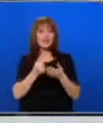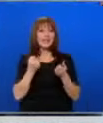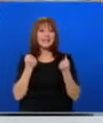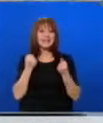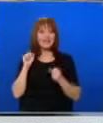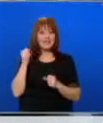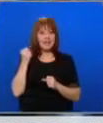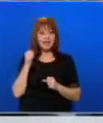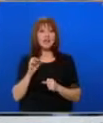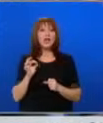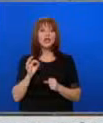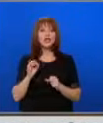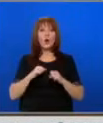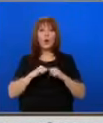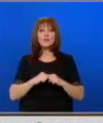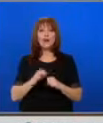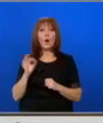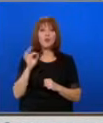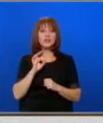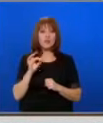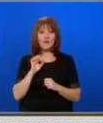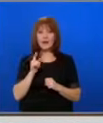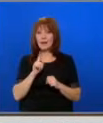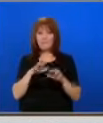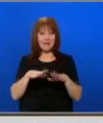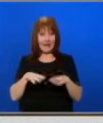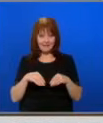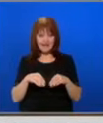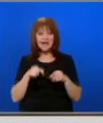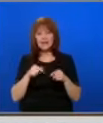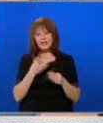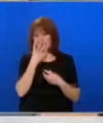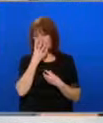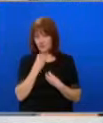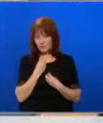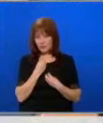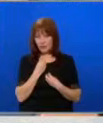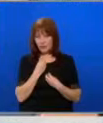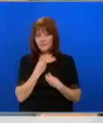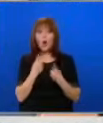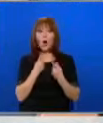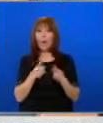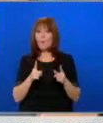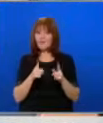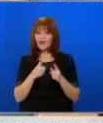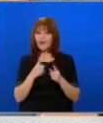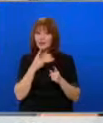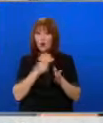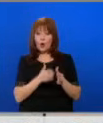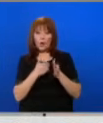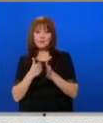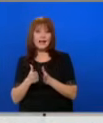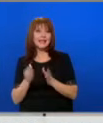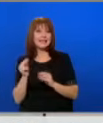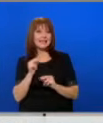на общественото осигуряване не бяха приети заради бойкота им, днес се възмутиха. Според тях управляващите отменят